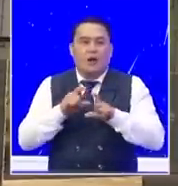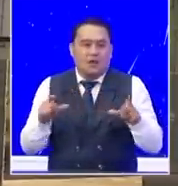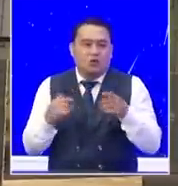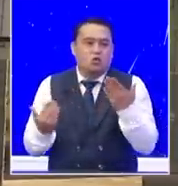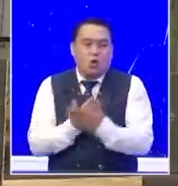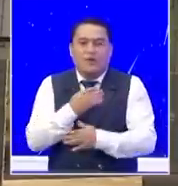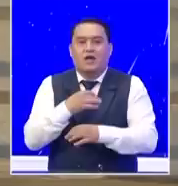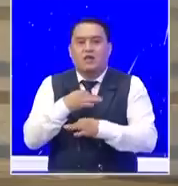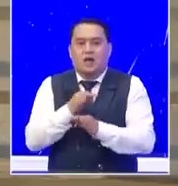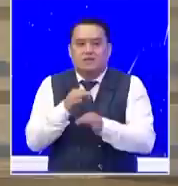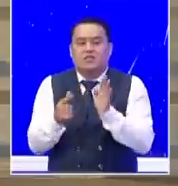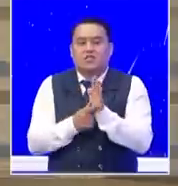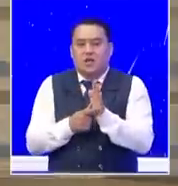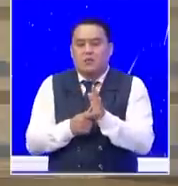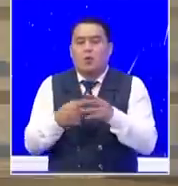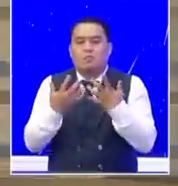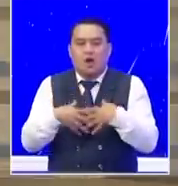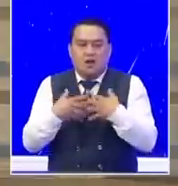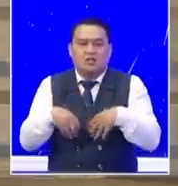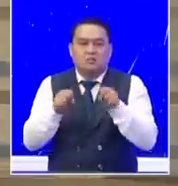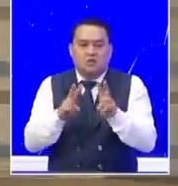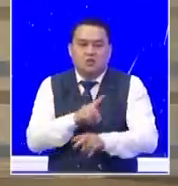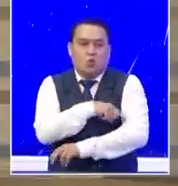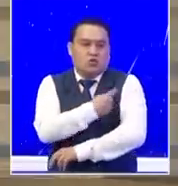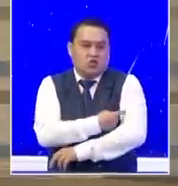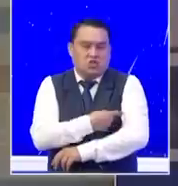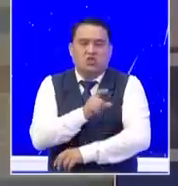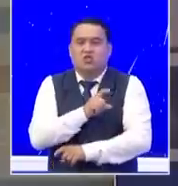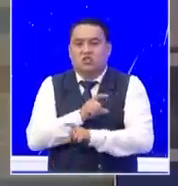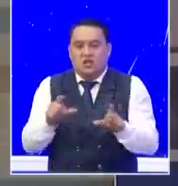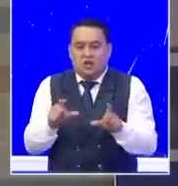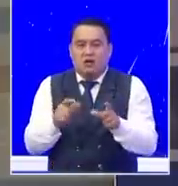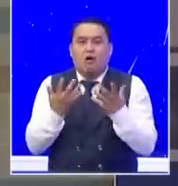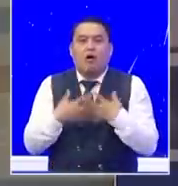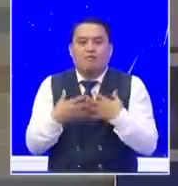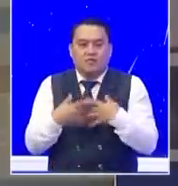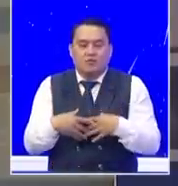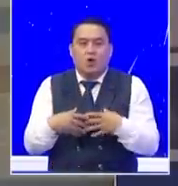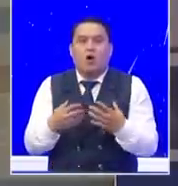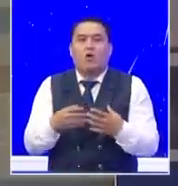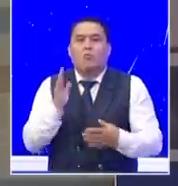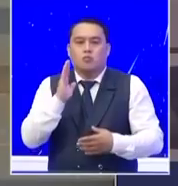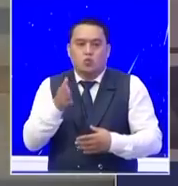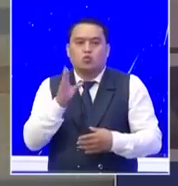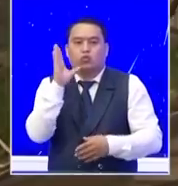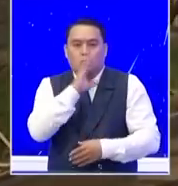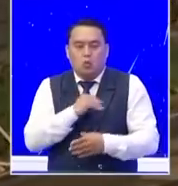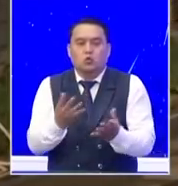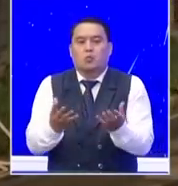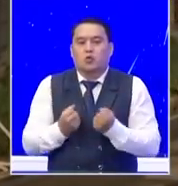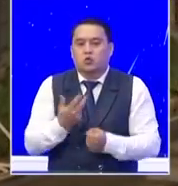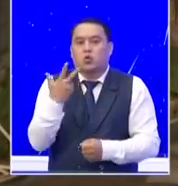Новая лаборатория – седьмое по счету специализированное медучреждение. Благодаря автоматизированному оборудованию оно сможет принимать